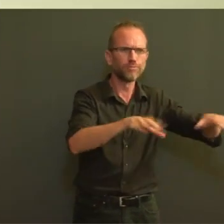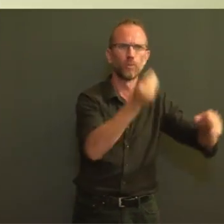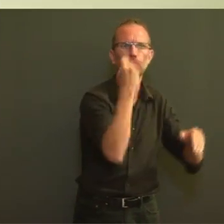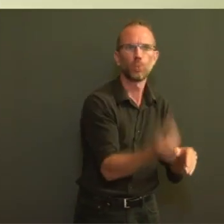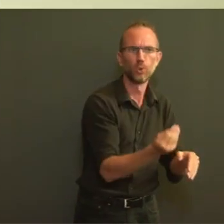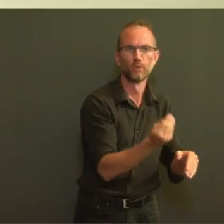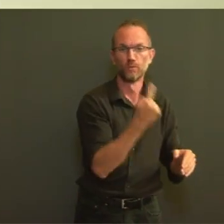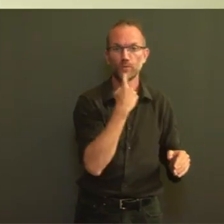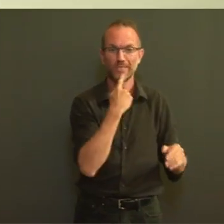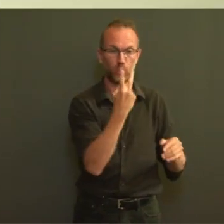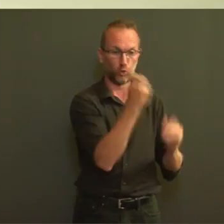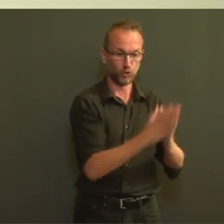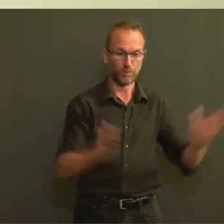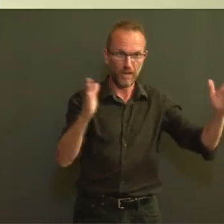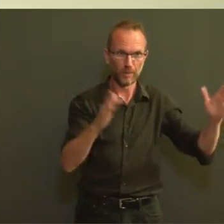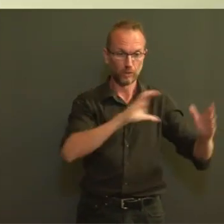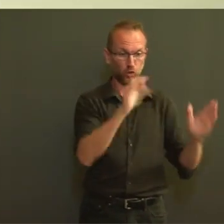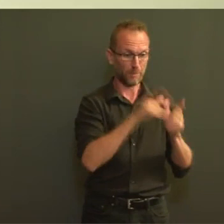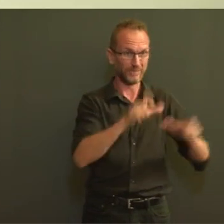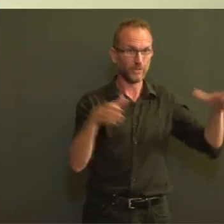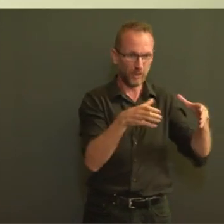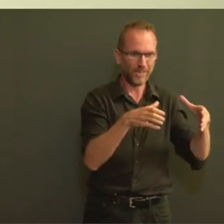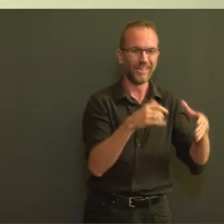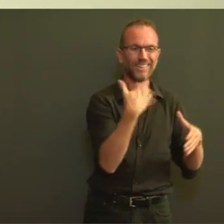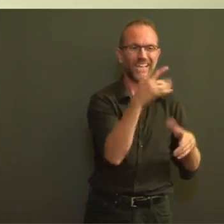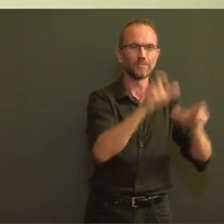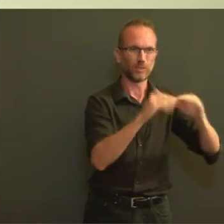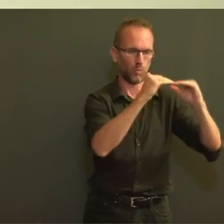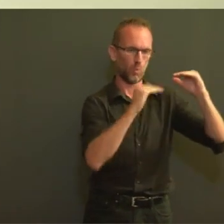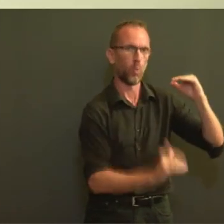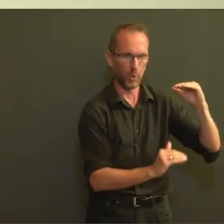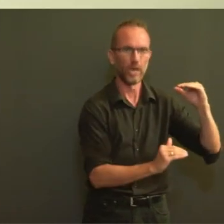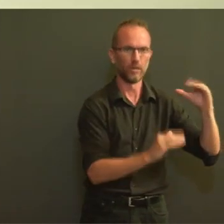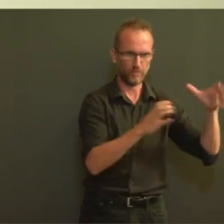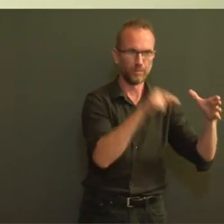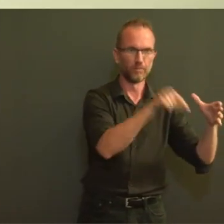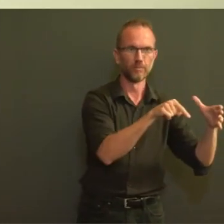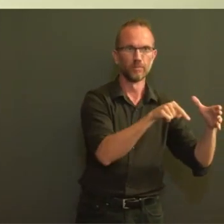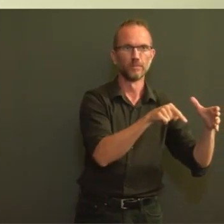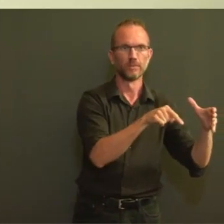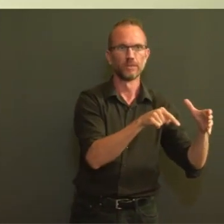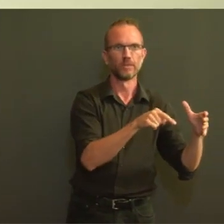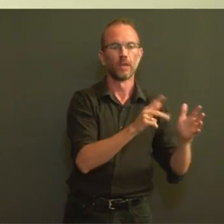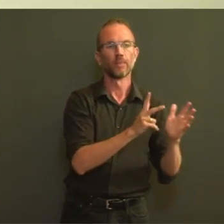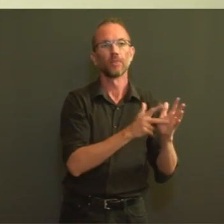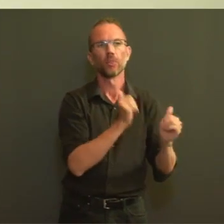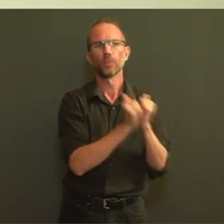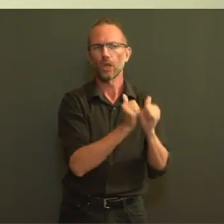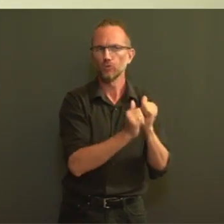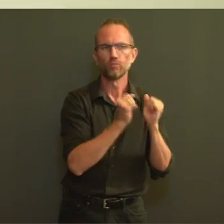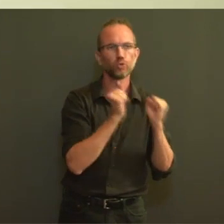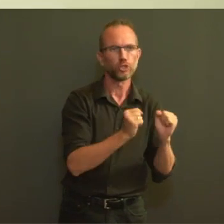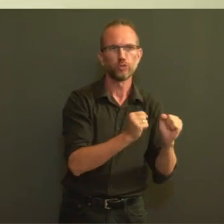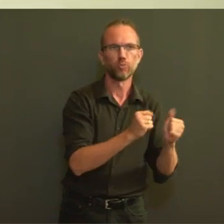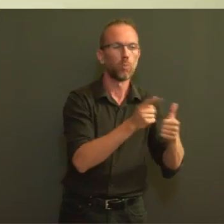habitants pour 2 semaines. Des tests approfondis pourront alors être effectués sur des personnes présentant des